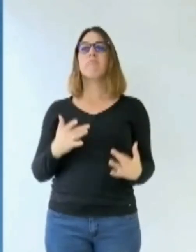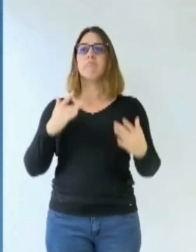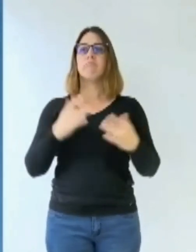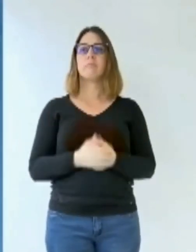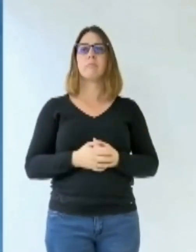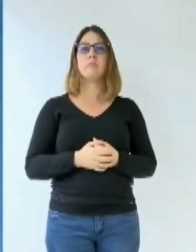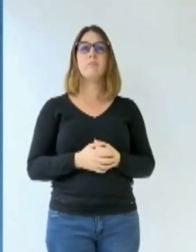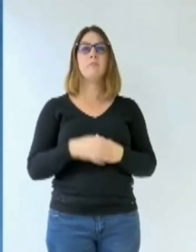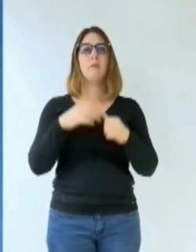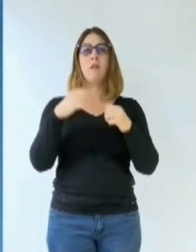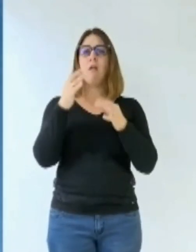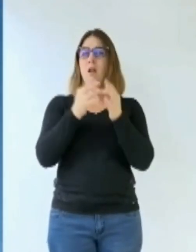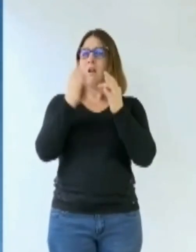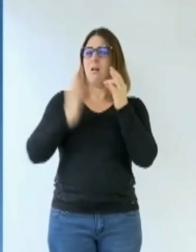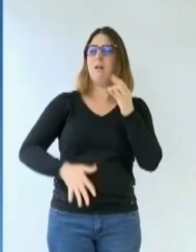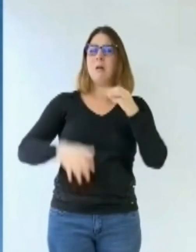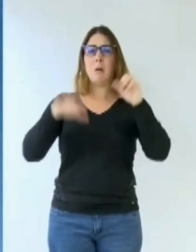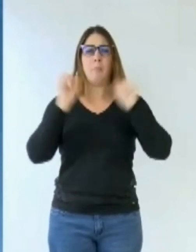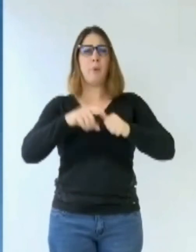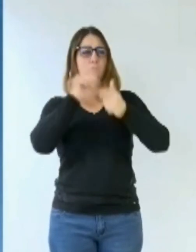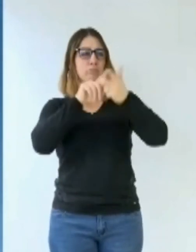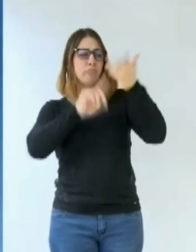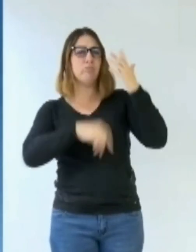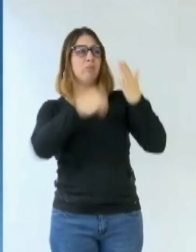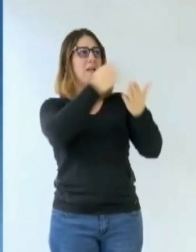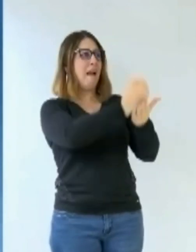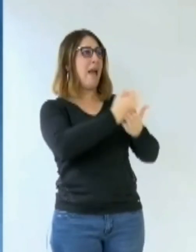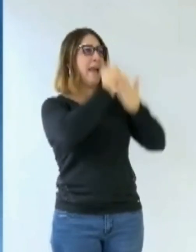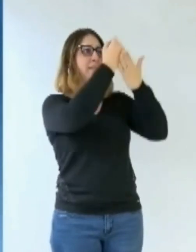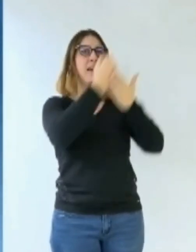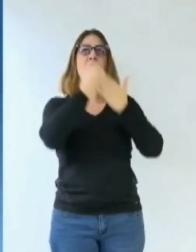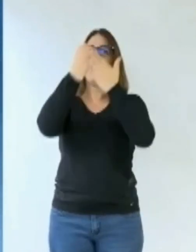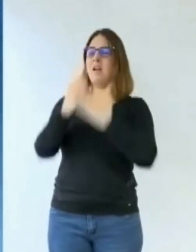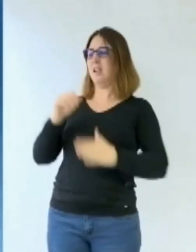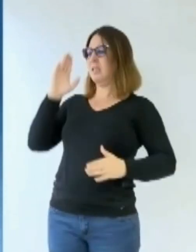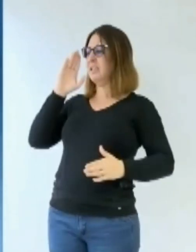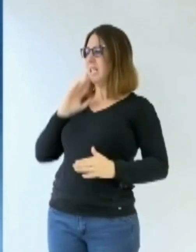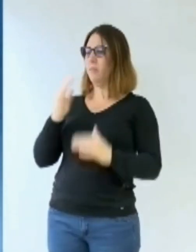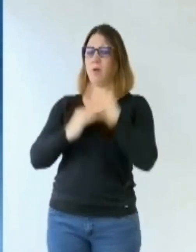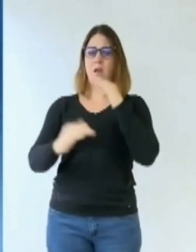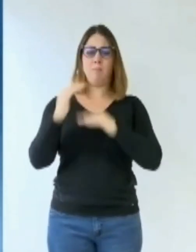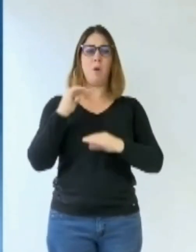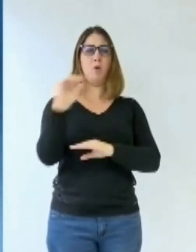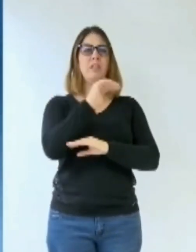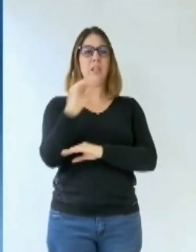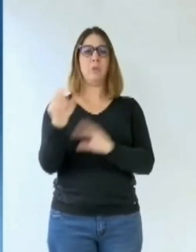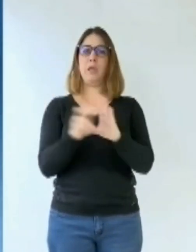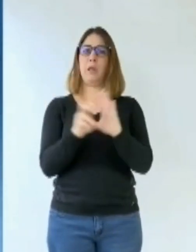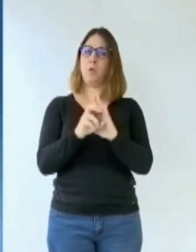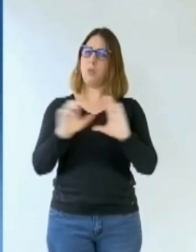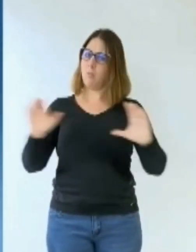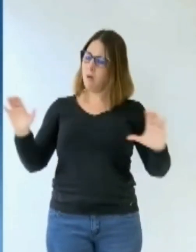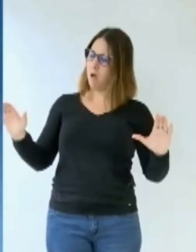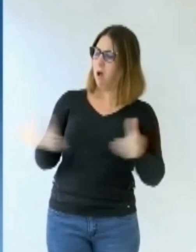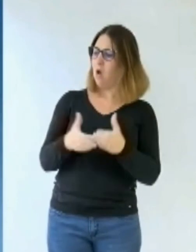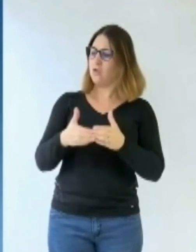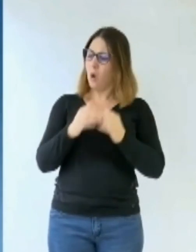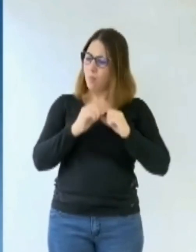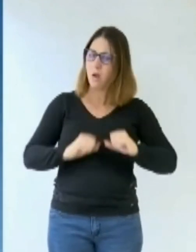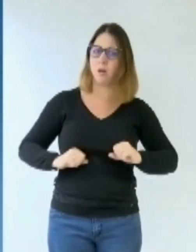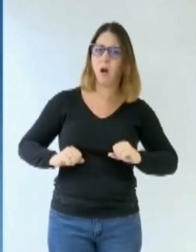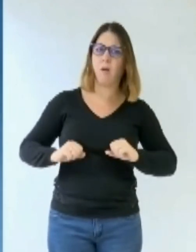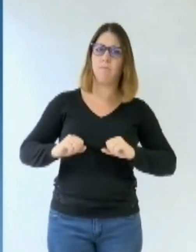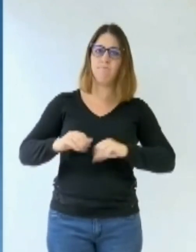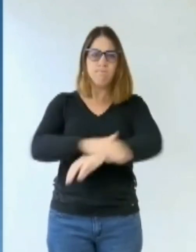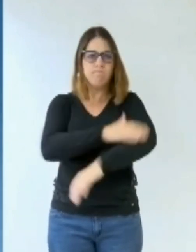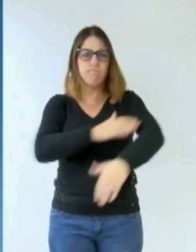ces possibilités et toutes ces mains tendues, nous vous demandons d'établir ensemble un plan de sécurité pour Grenoble. Concourir